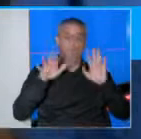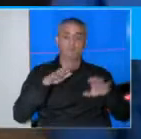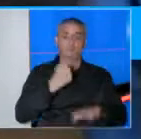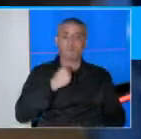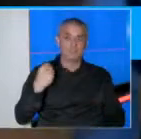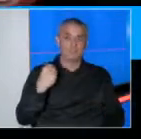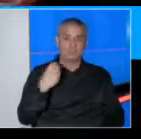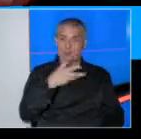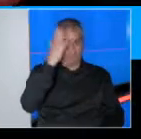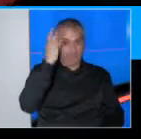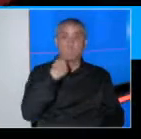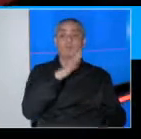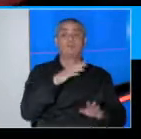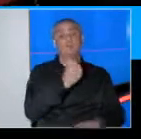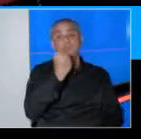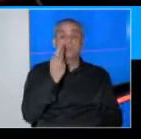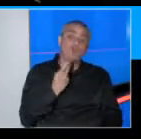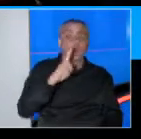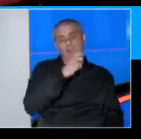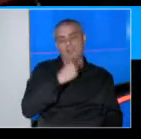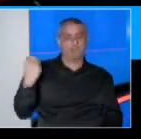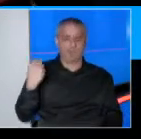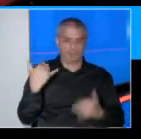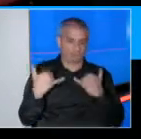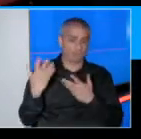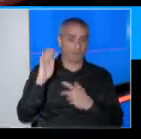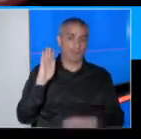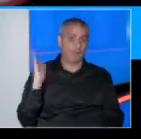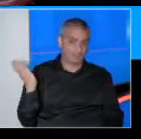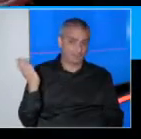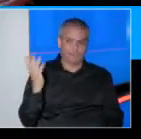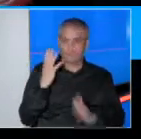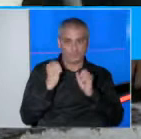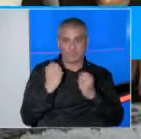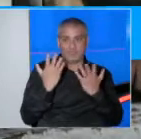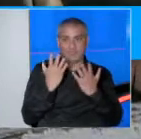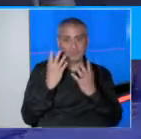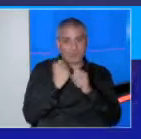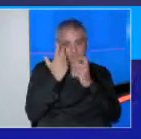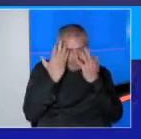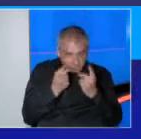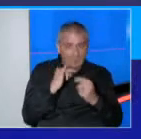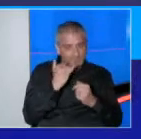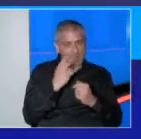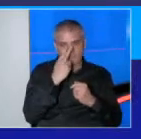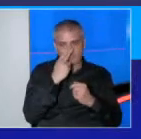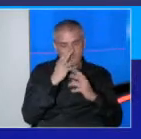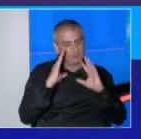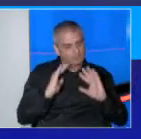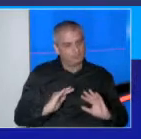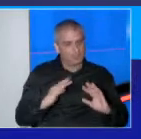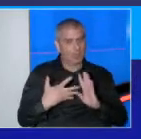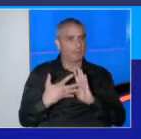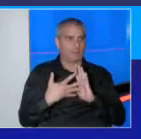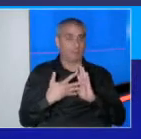ימין. אתמול בנט טען שזה אפילו ממשלת ימין שיותר ממשלת ימין הנוכחית של נתניהו. לא בטוח איך הוא הגיע לחישוב הזה, אבל הוא כן מנסה לרכך את הביקורת.